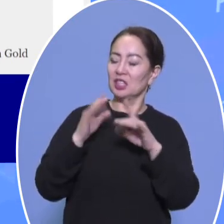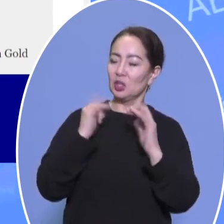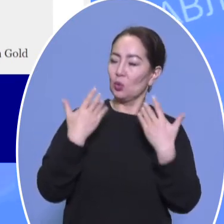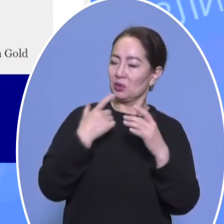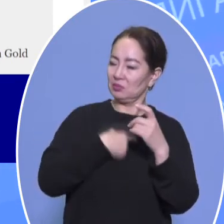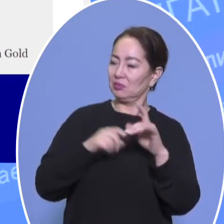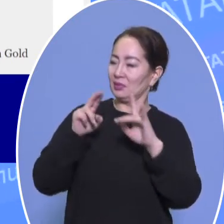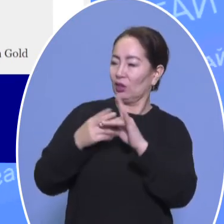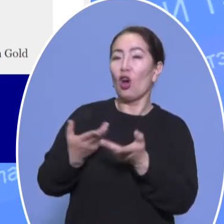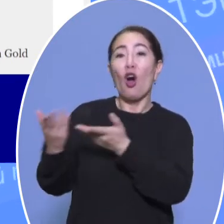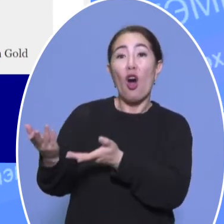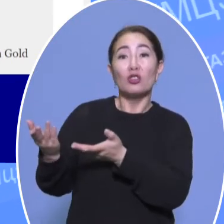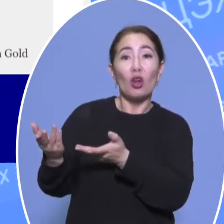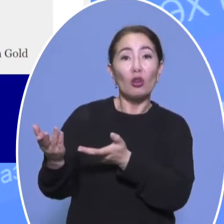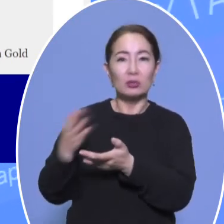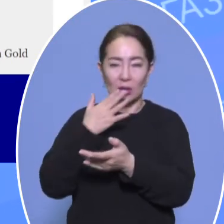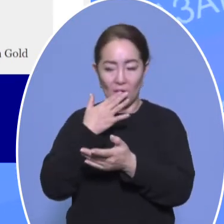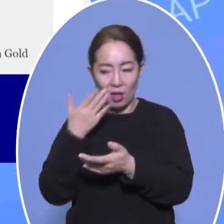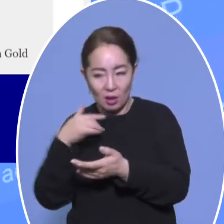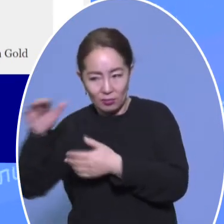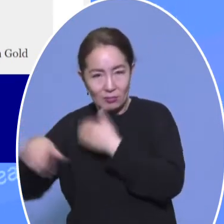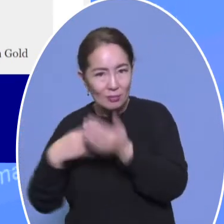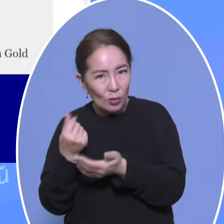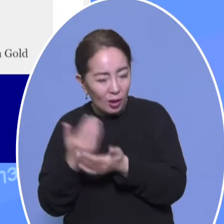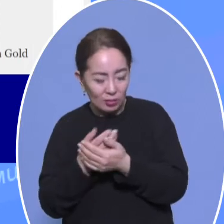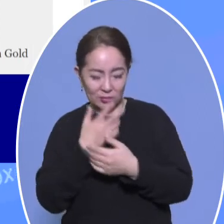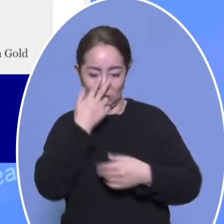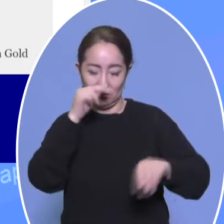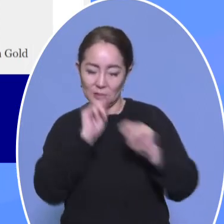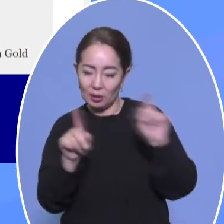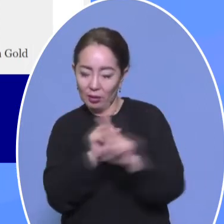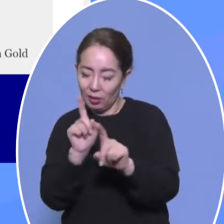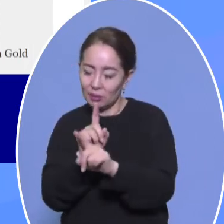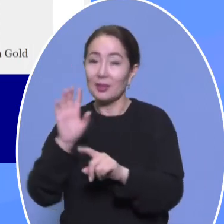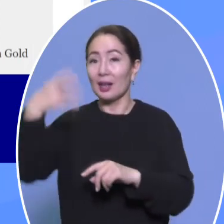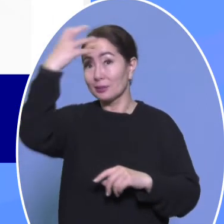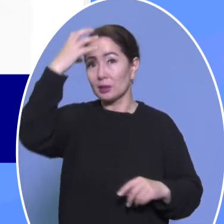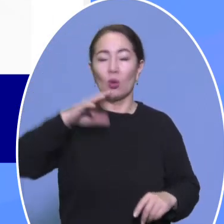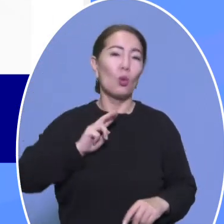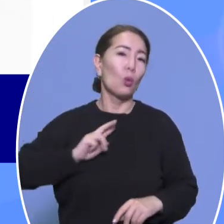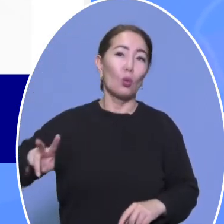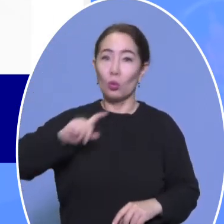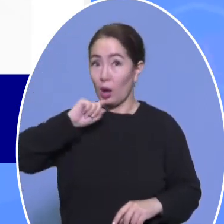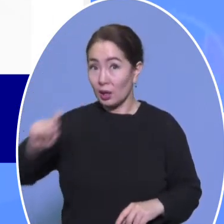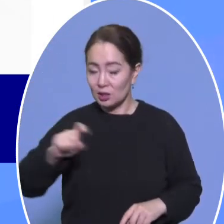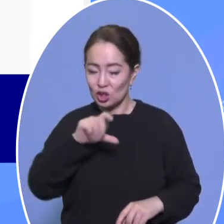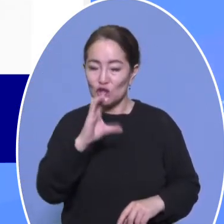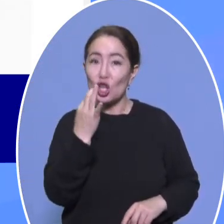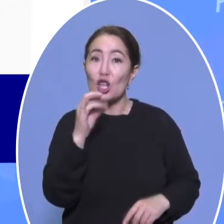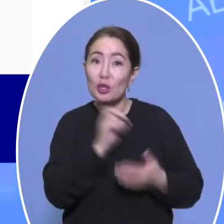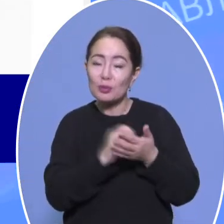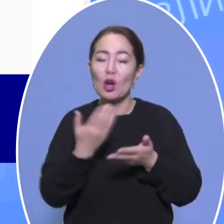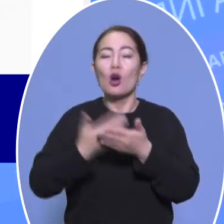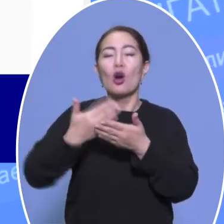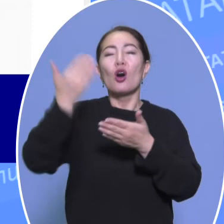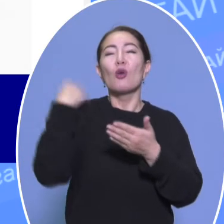болгосон эрин сурвалжлах сэтгүүл зүйн мөрдлөөр илэрсний дараа засгийн газар энэхүү мэдээллийг няцаасан байна. Санда Таймс сонд бичснээр өнгөрсөн